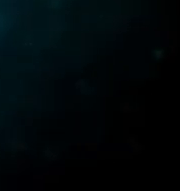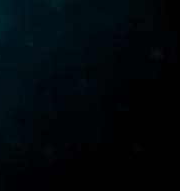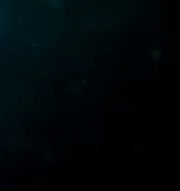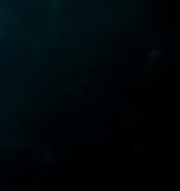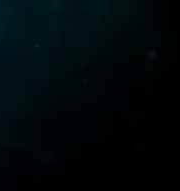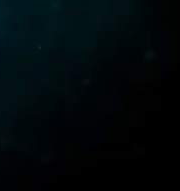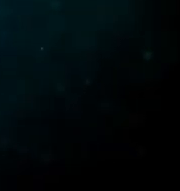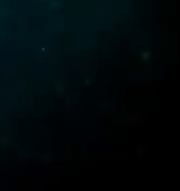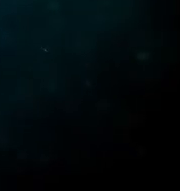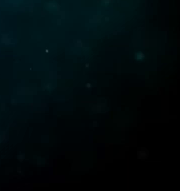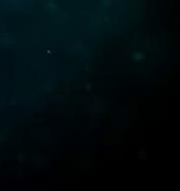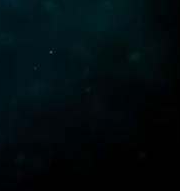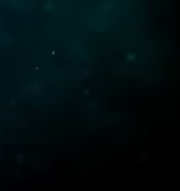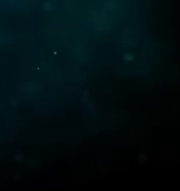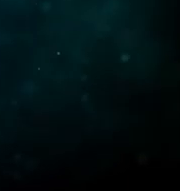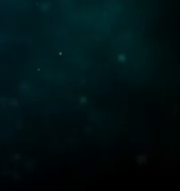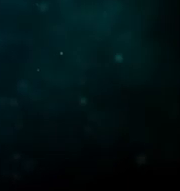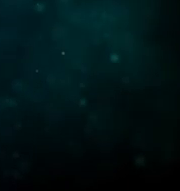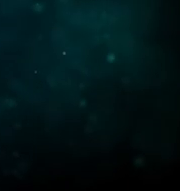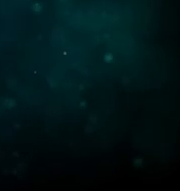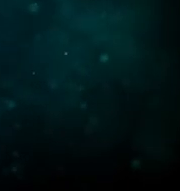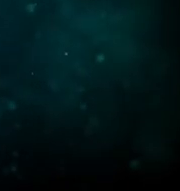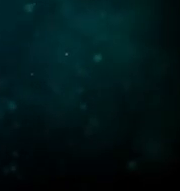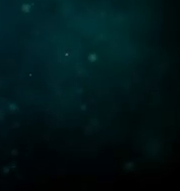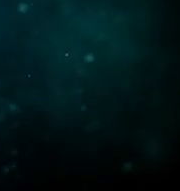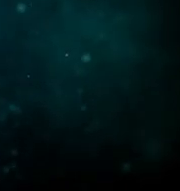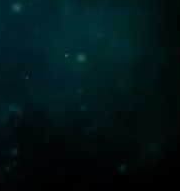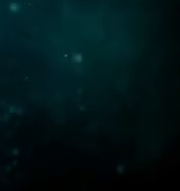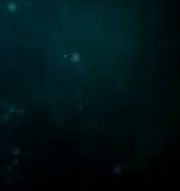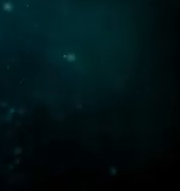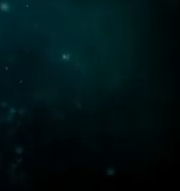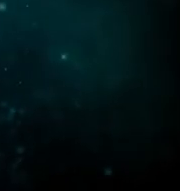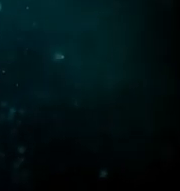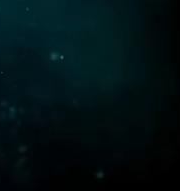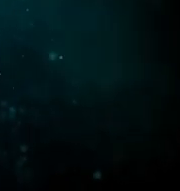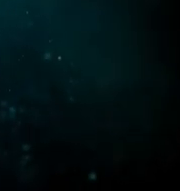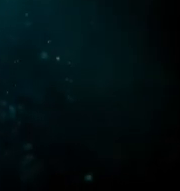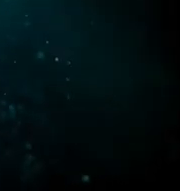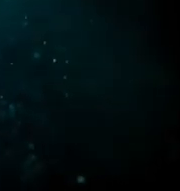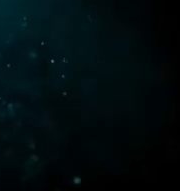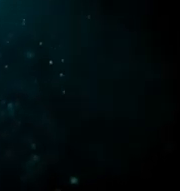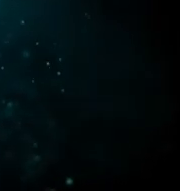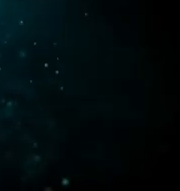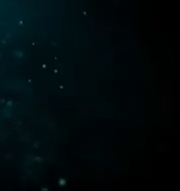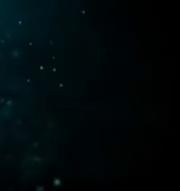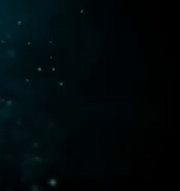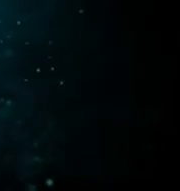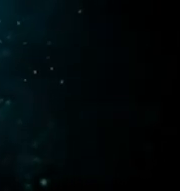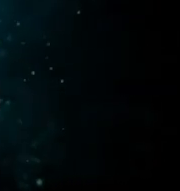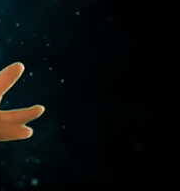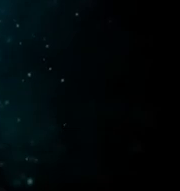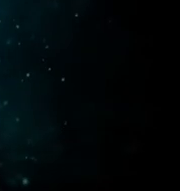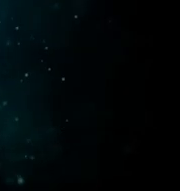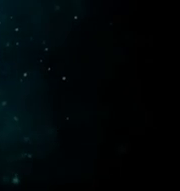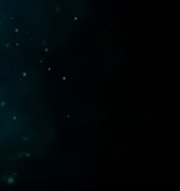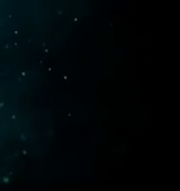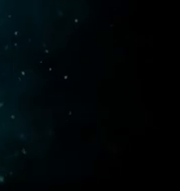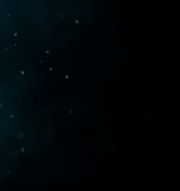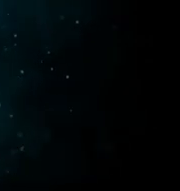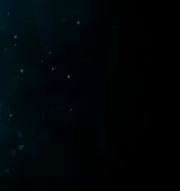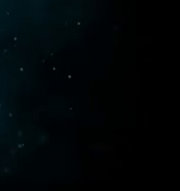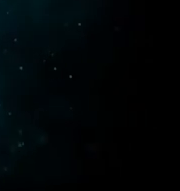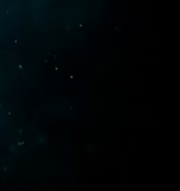ndị kwere na Kraịst, wee na-akpagbu ndị nke Kraịst, ya na-etinye ha n'ụlọ mkpọrọ, na-eke ha agbụ. Ọ dịghị emere ha